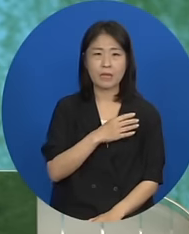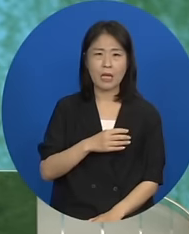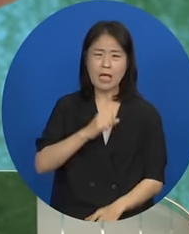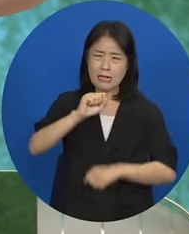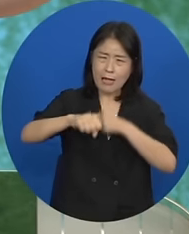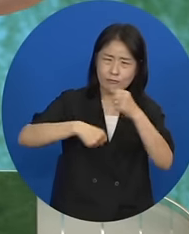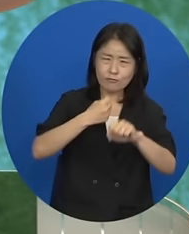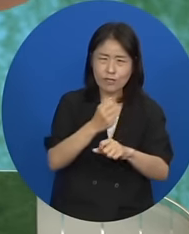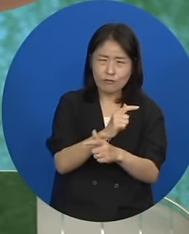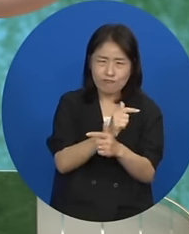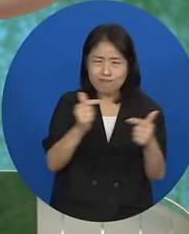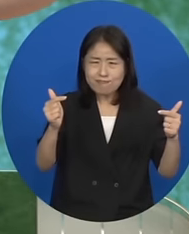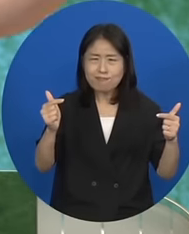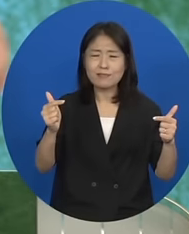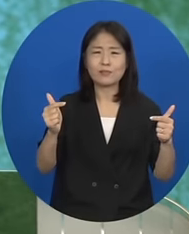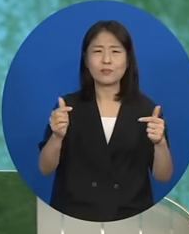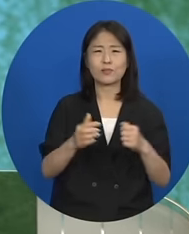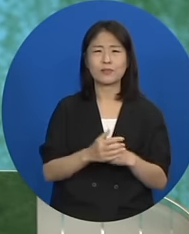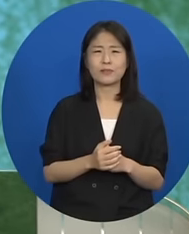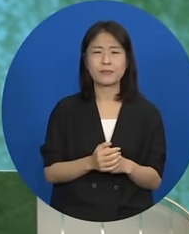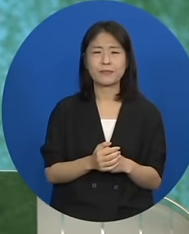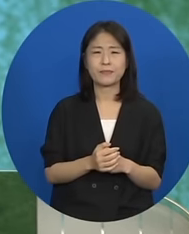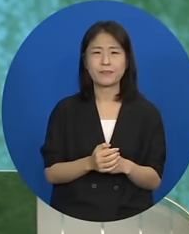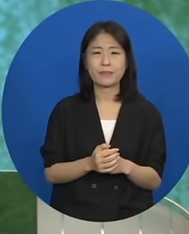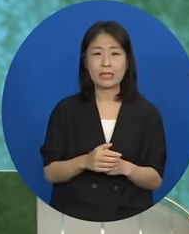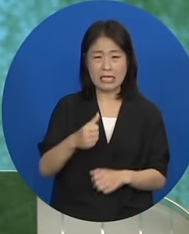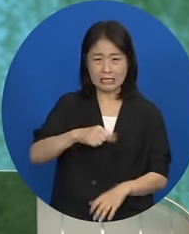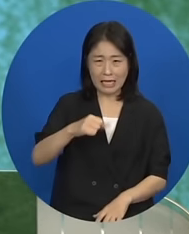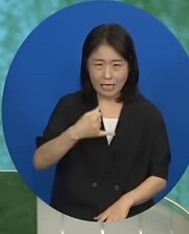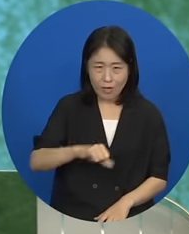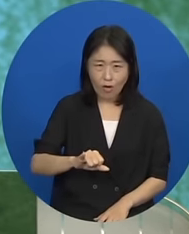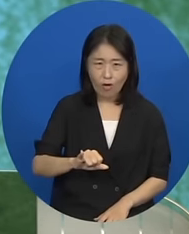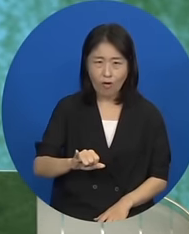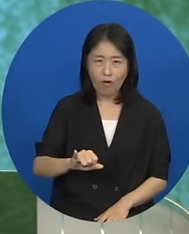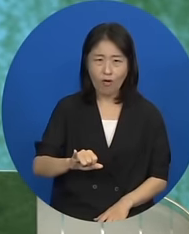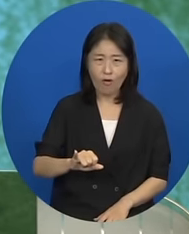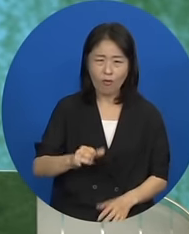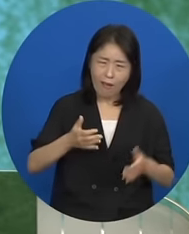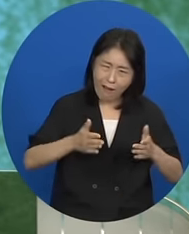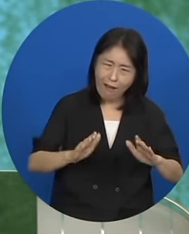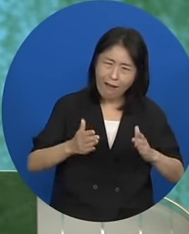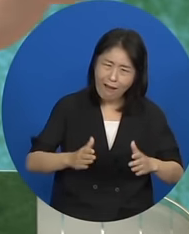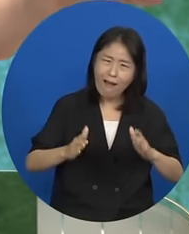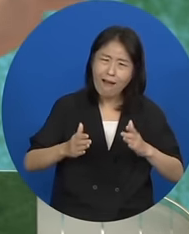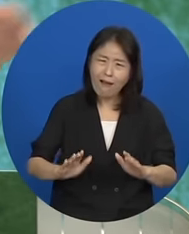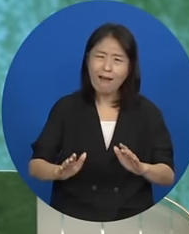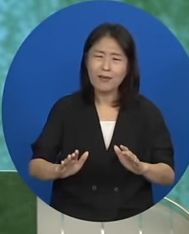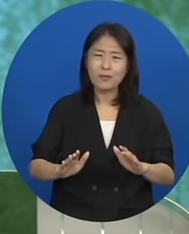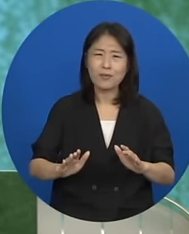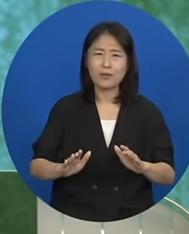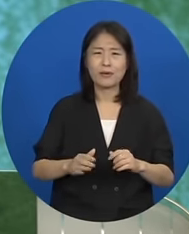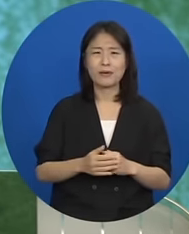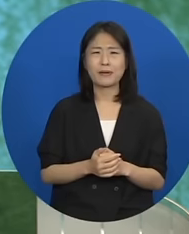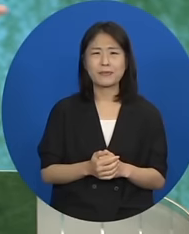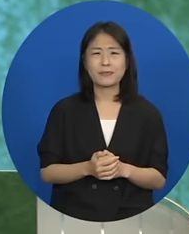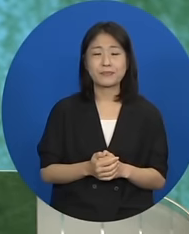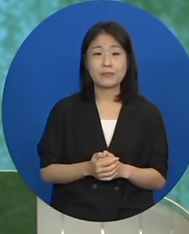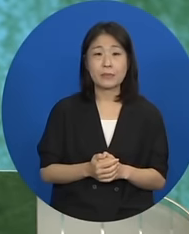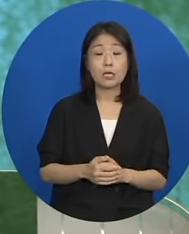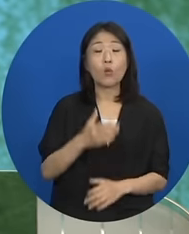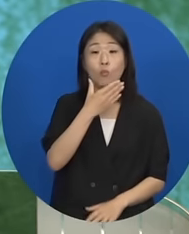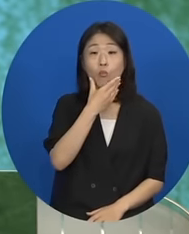염수 때가 막 엄청 늘어나게 하시고 자녀들도 막 낳게 돼서 12두 아들 통해서 막 민족을 이루게 하시고 이게 다